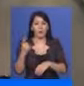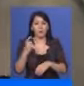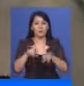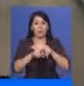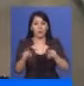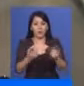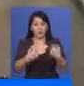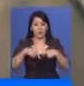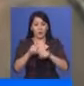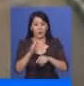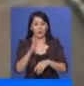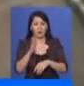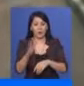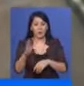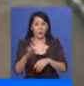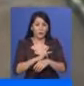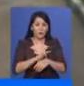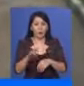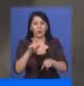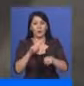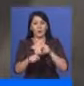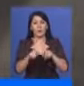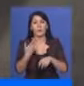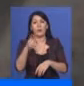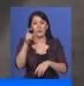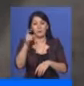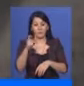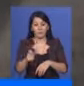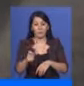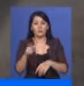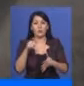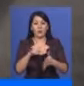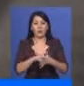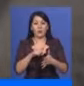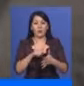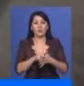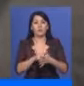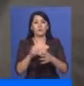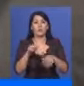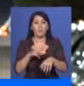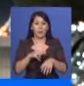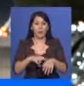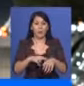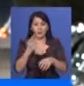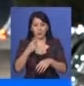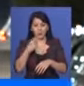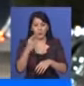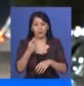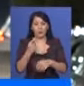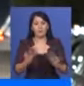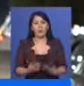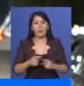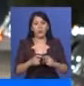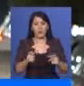акция ұйымдастырыпты. Күні-түні рейд жүргізіп 5 азаматқа қатысты әкімшілік хаттама толтырылды. Құқық қорғау саласы қызметкерлерінің айтуынша